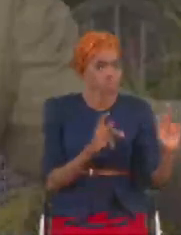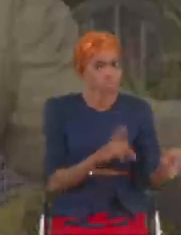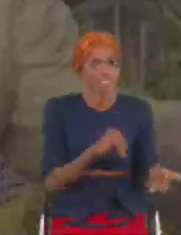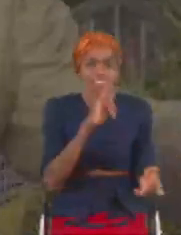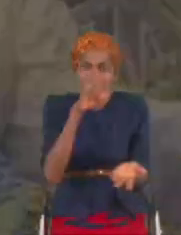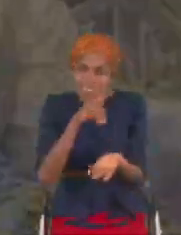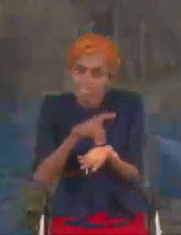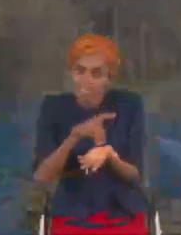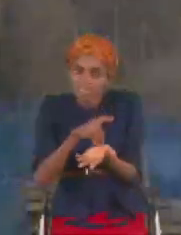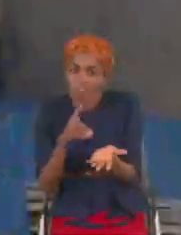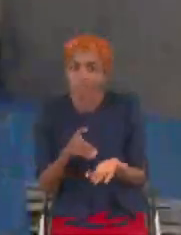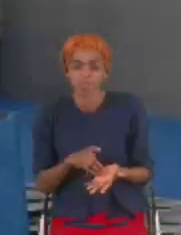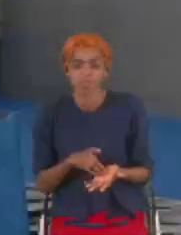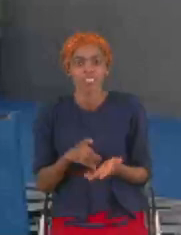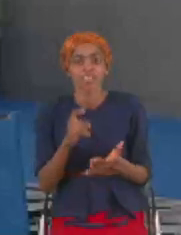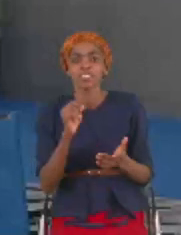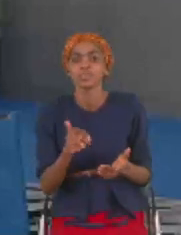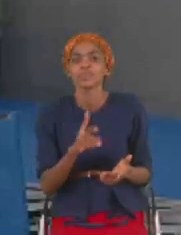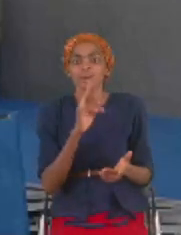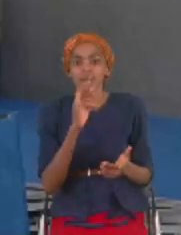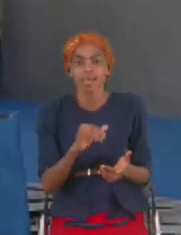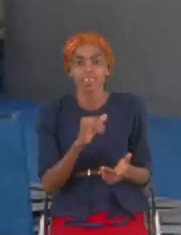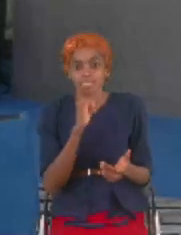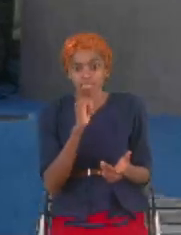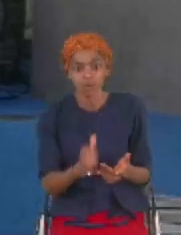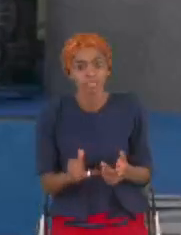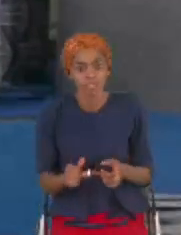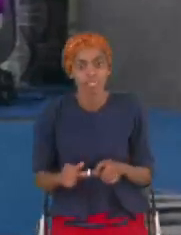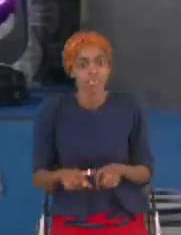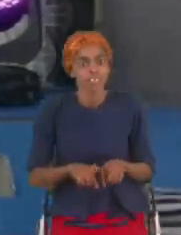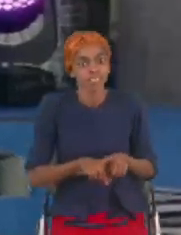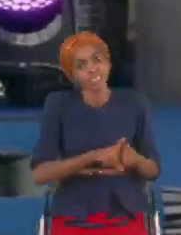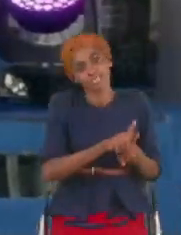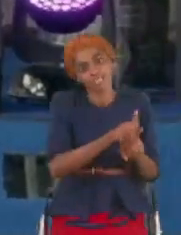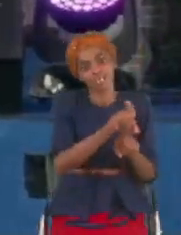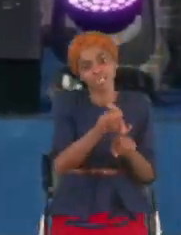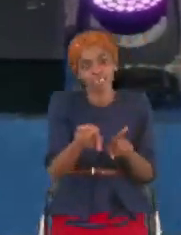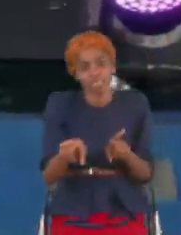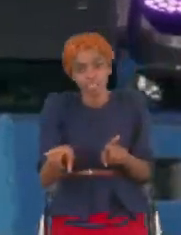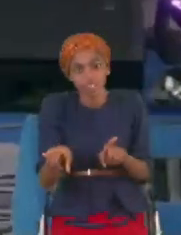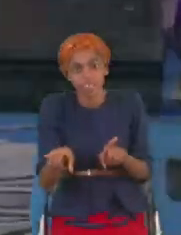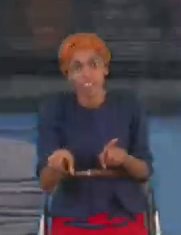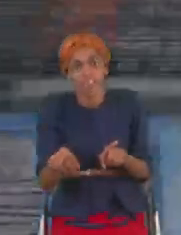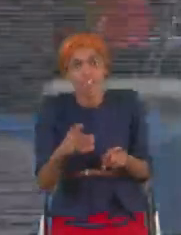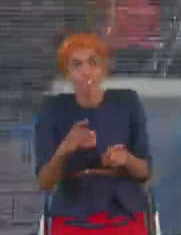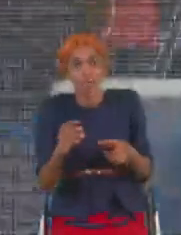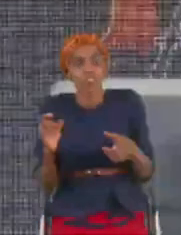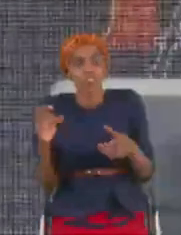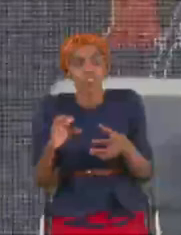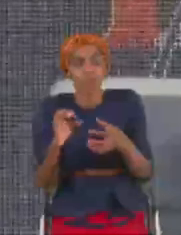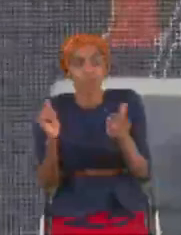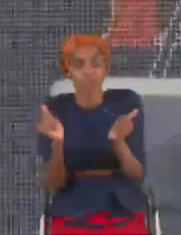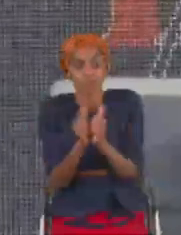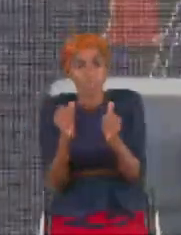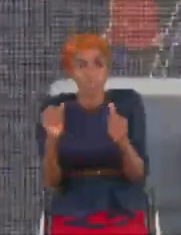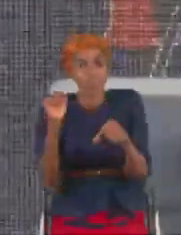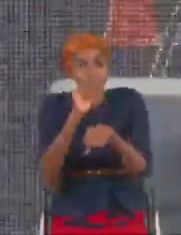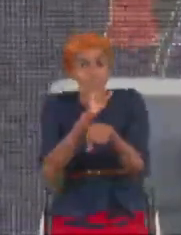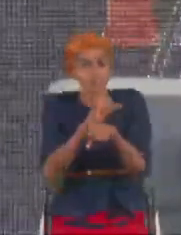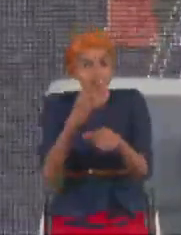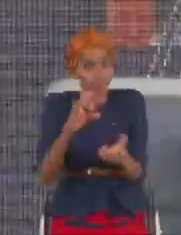est docteur tu n'es pas en train de chercher de chercher à